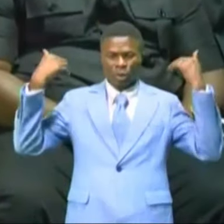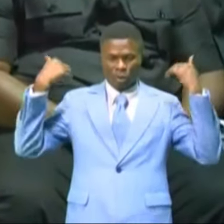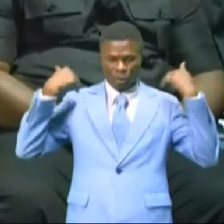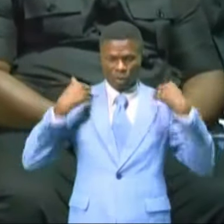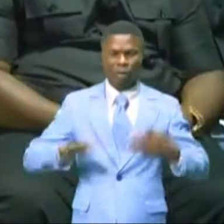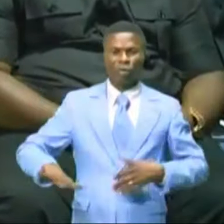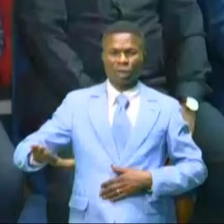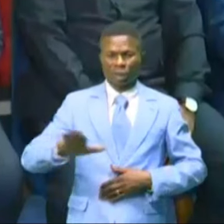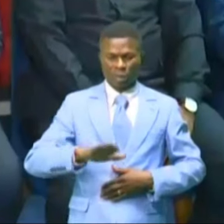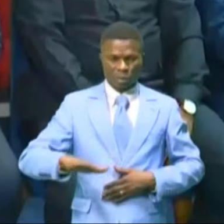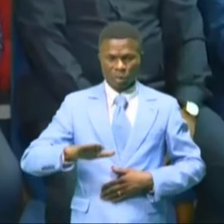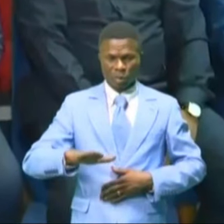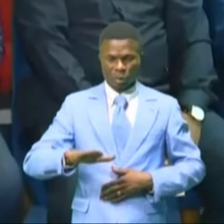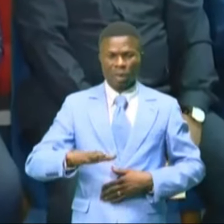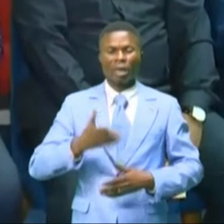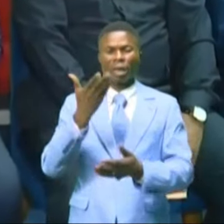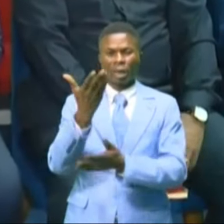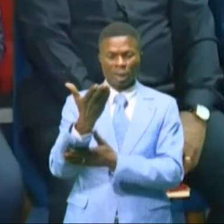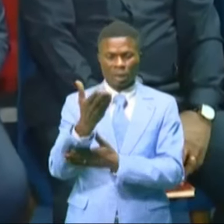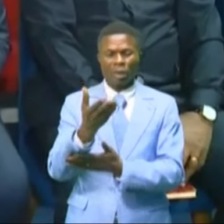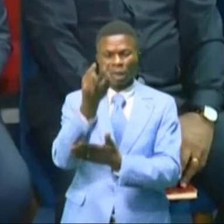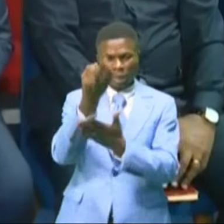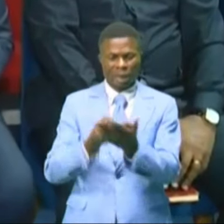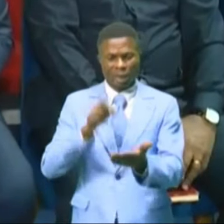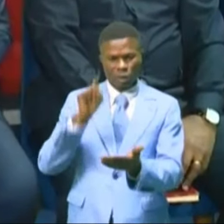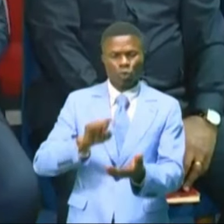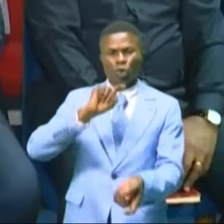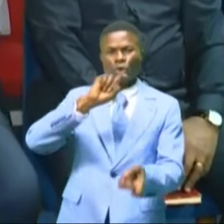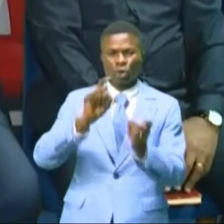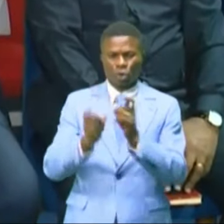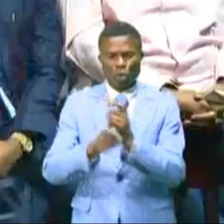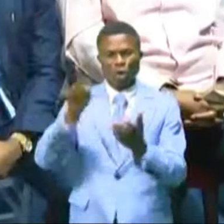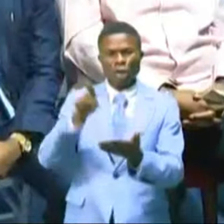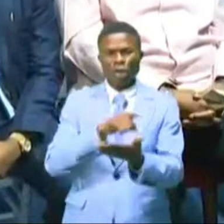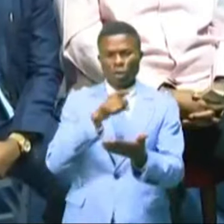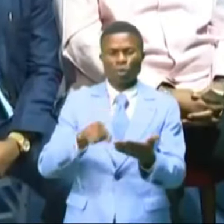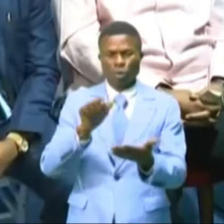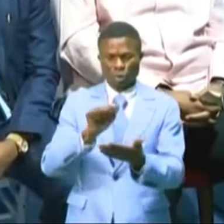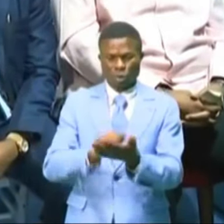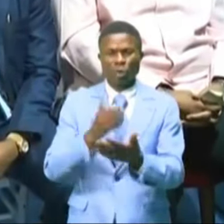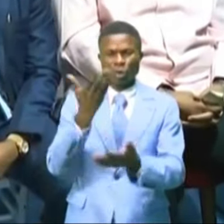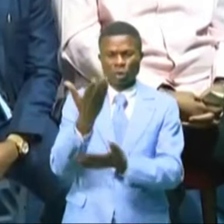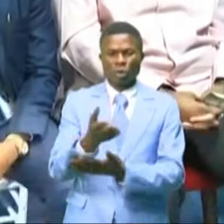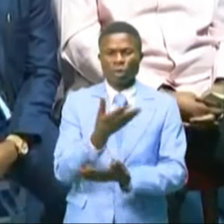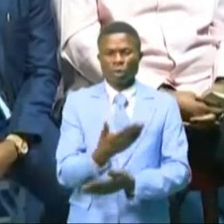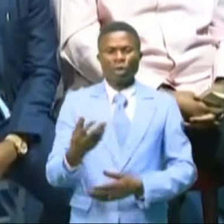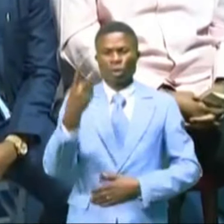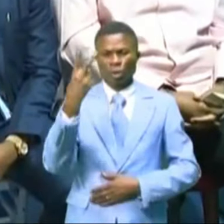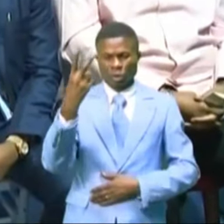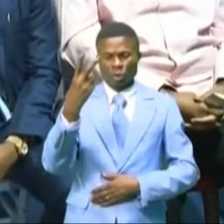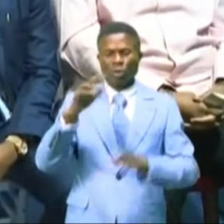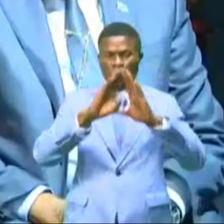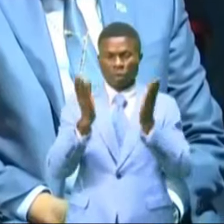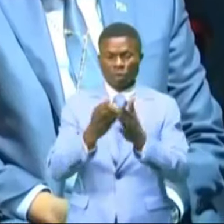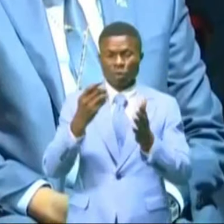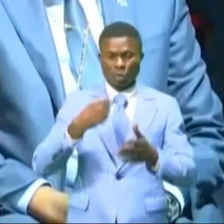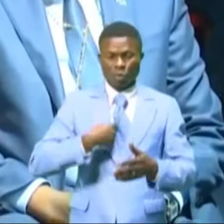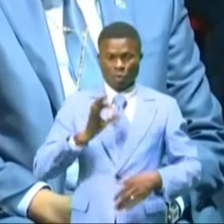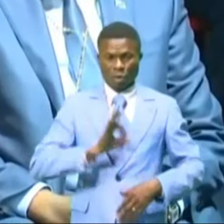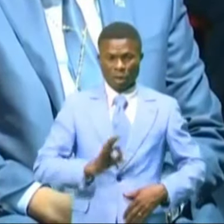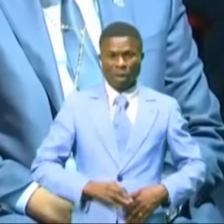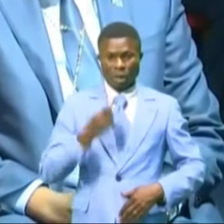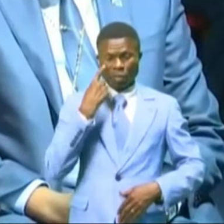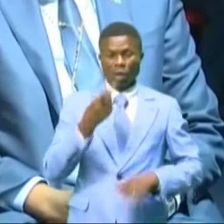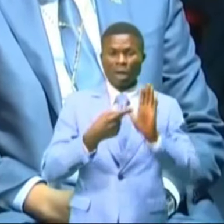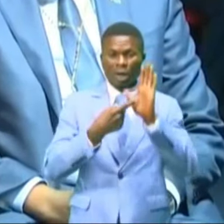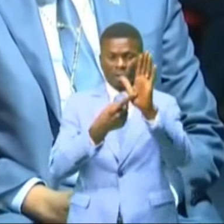l'Union sacrée qui a recommandé que cette liste soit revue et corrigée. Je demande deux choses. Dans ce que j'ai vu qui a été